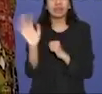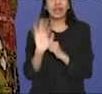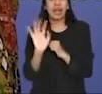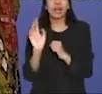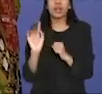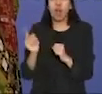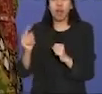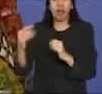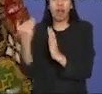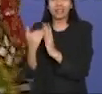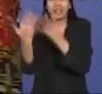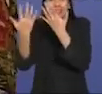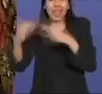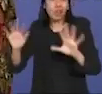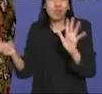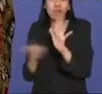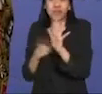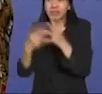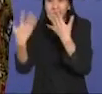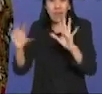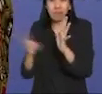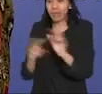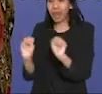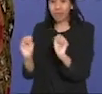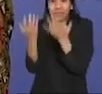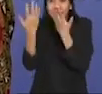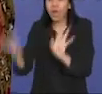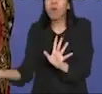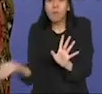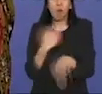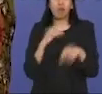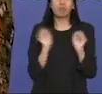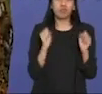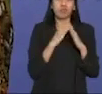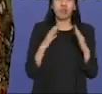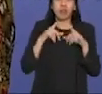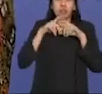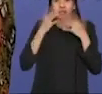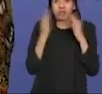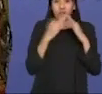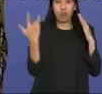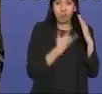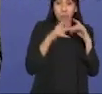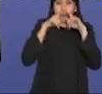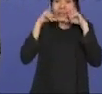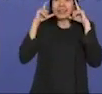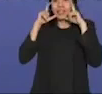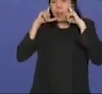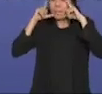apabila masalah itu sudah selesai Sesampai dirumah lepas masker cuci tangan dengan menggunakan